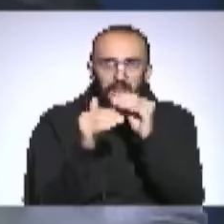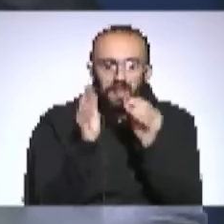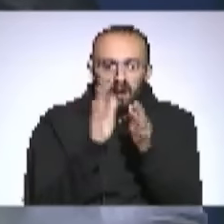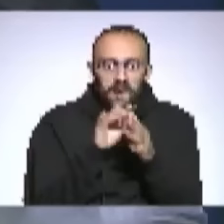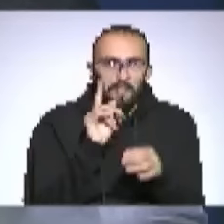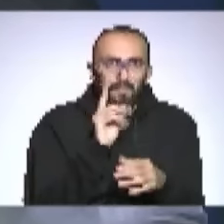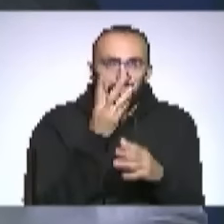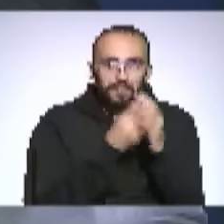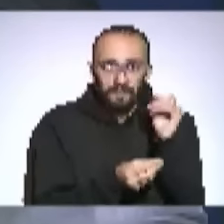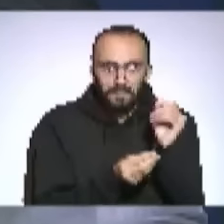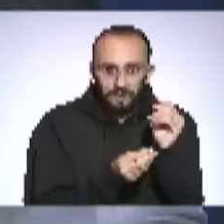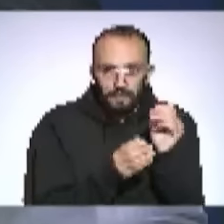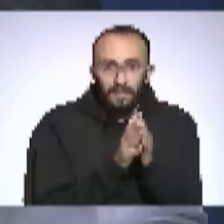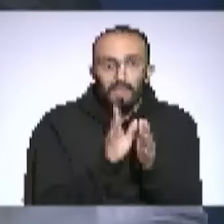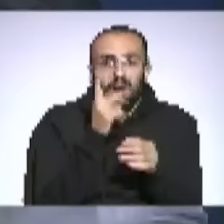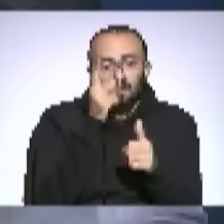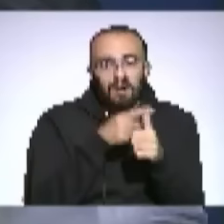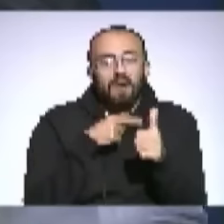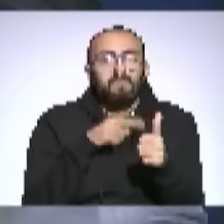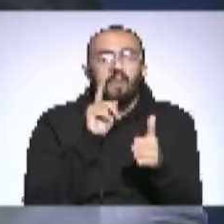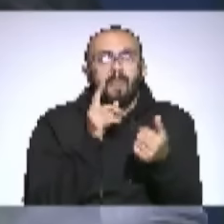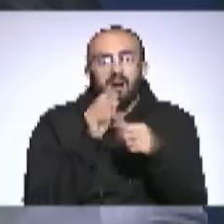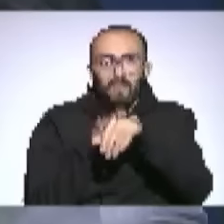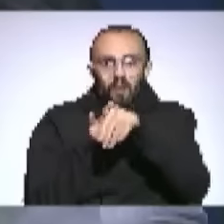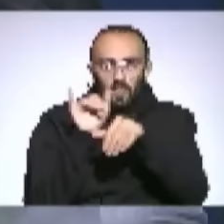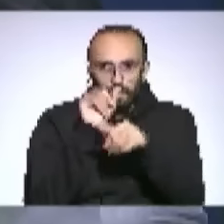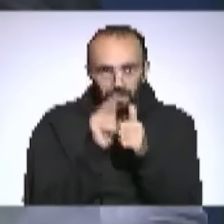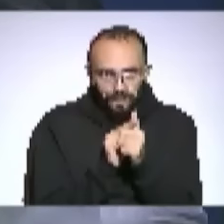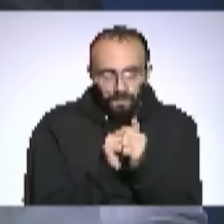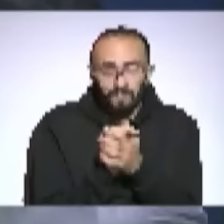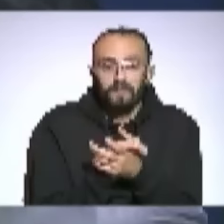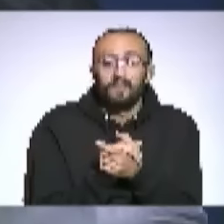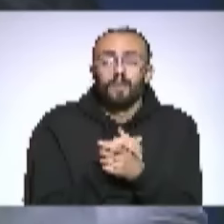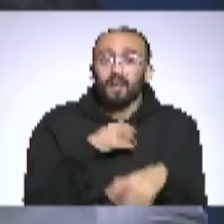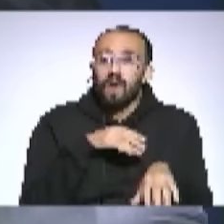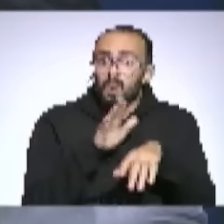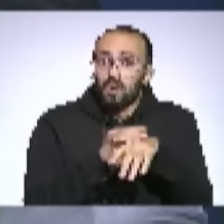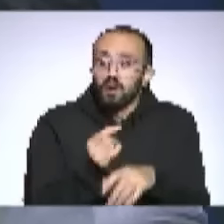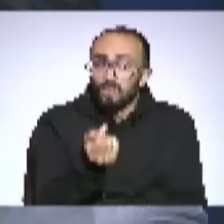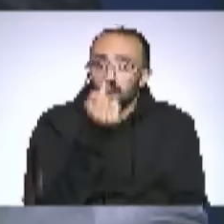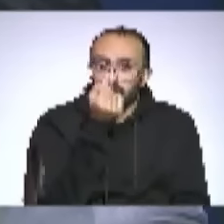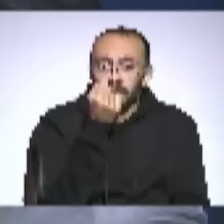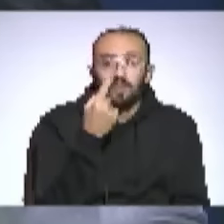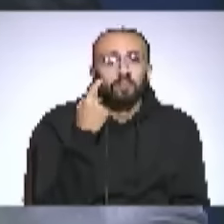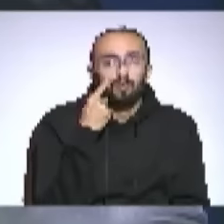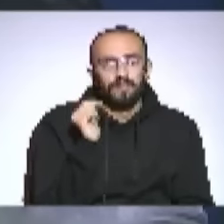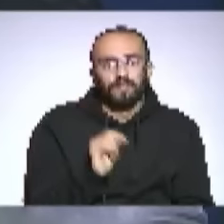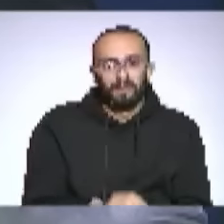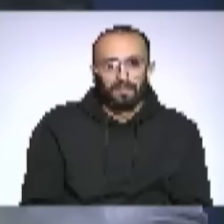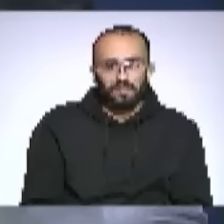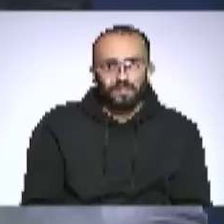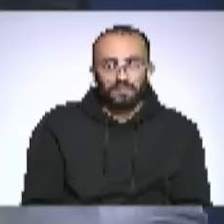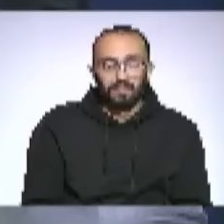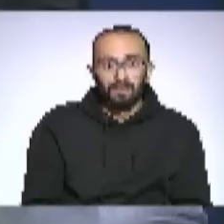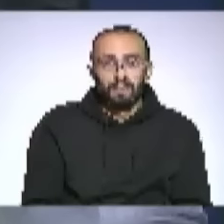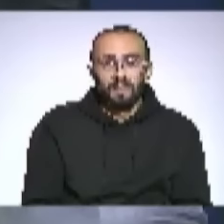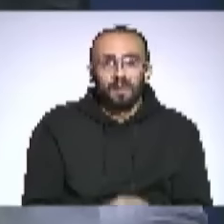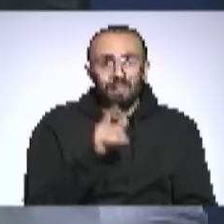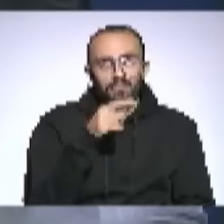نمره واحد عايز اكلم الام اقولها من فضلك شوفي ما